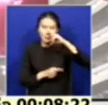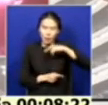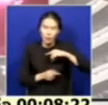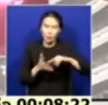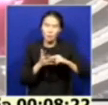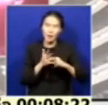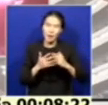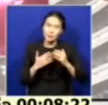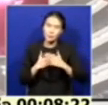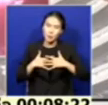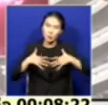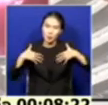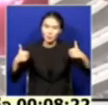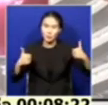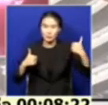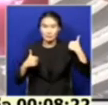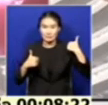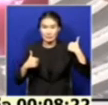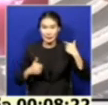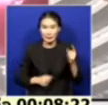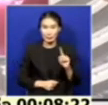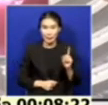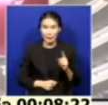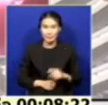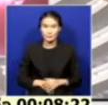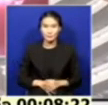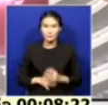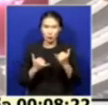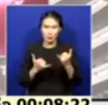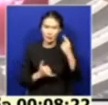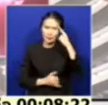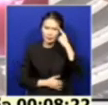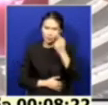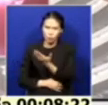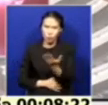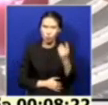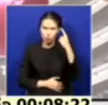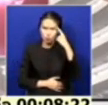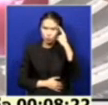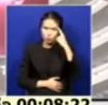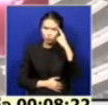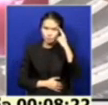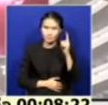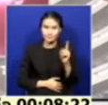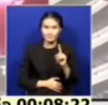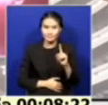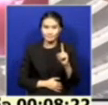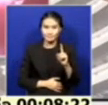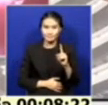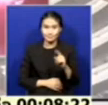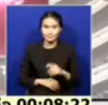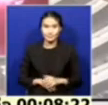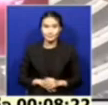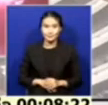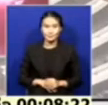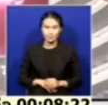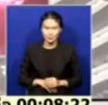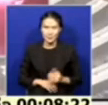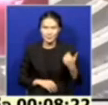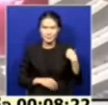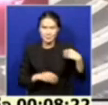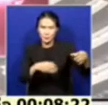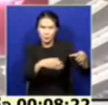ก็เราก็คงทราบดีนะครับว่าส่วนใหญ่ก็มีความสุขที่ได้ก